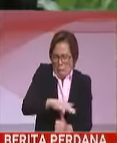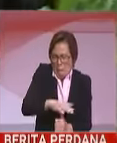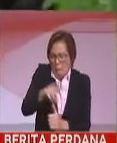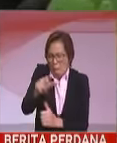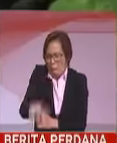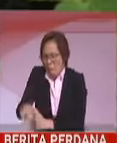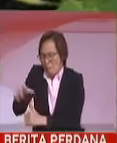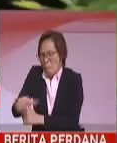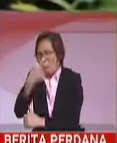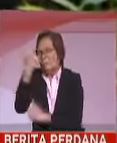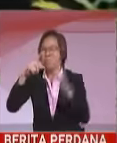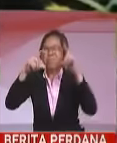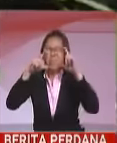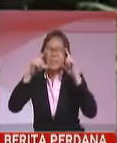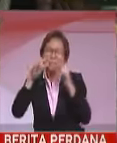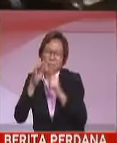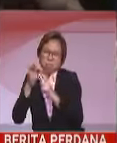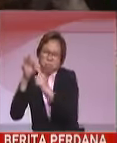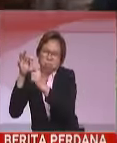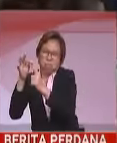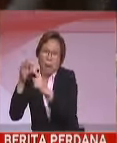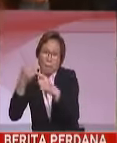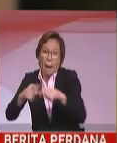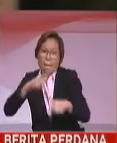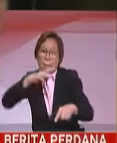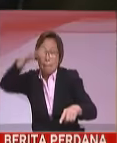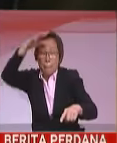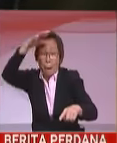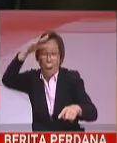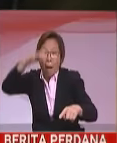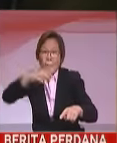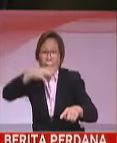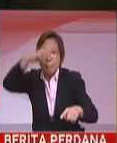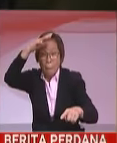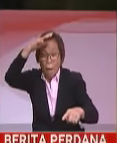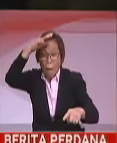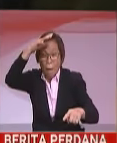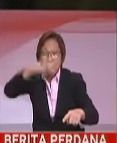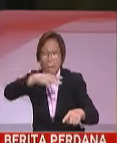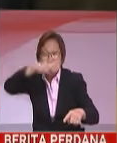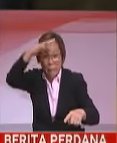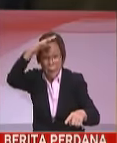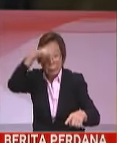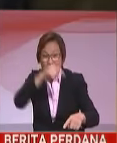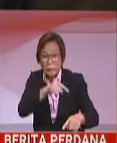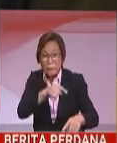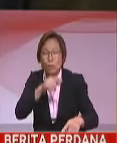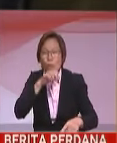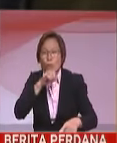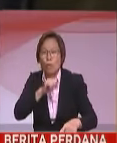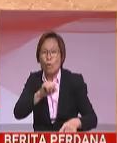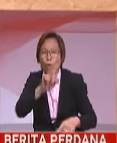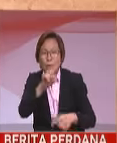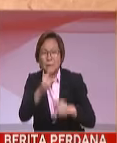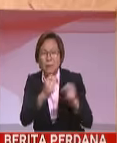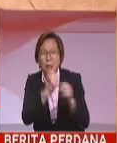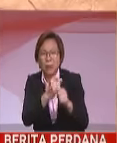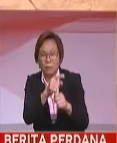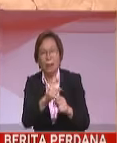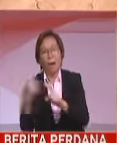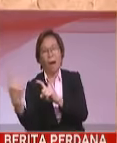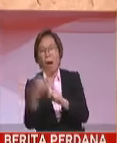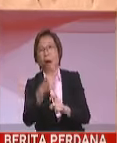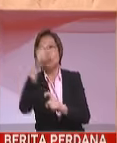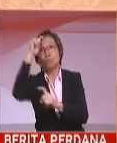disebabkan wajah yang unik. Namun, ibu bapa kepada pemuda Zanziman Eli, 21 tahun, menganggap dia sebagai satu